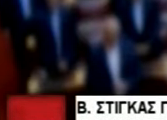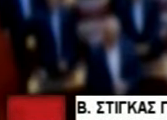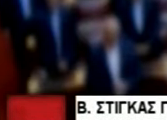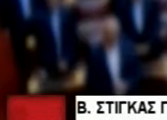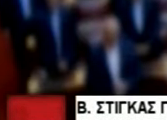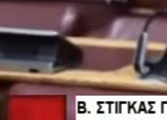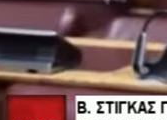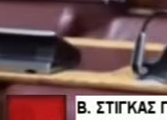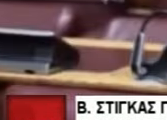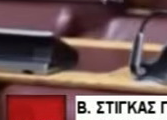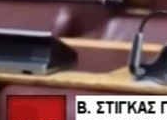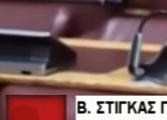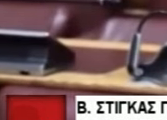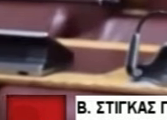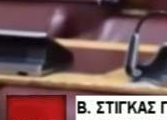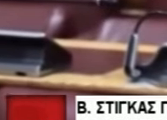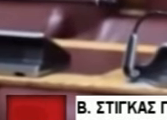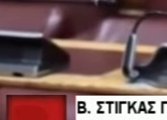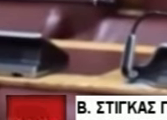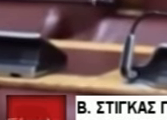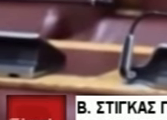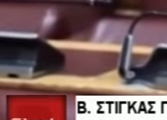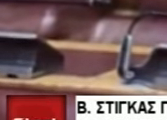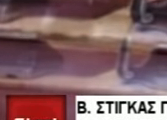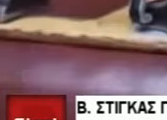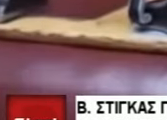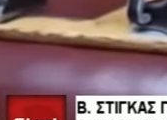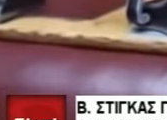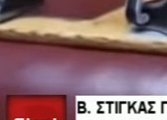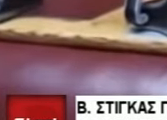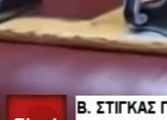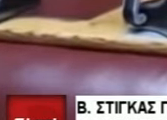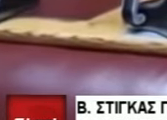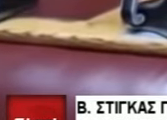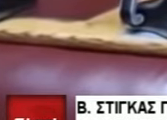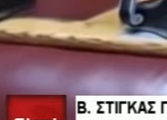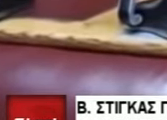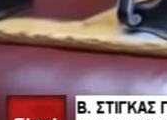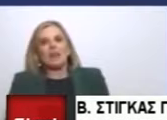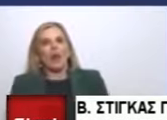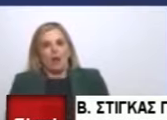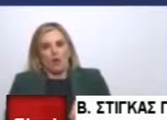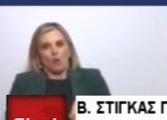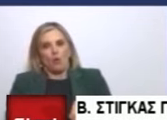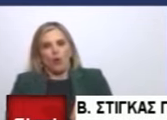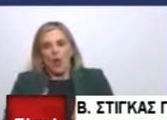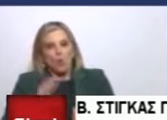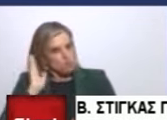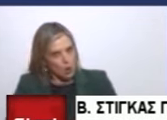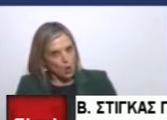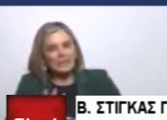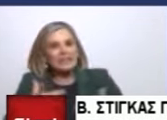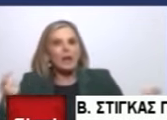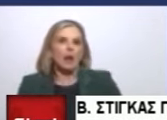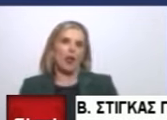προκαλώ τον οποιοδήποτε, την κυβέρνηση, τη δικαιοσύνη, να μου αποδείξει πως ο Βασίλης Στίγκας είναι αχυράνθρωπος του Κασιδιάρη. Ποτέ δεν πήρα εντολές από